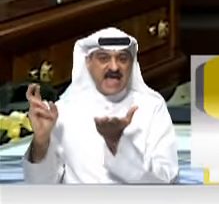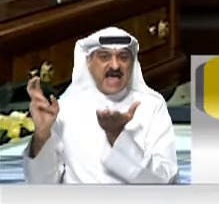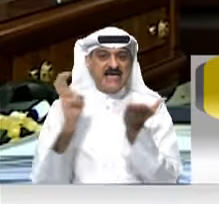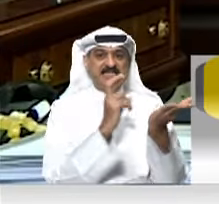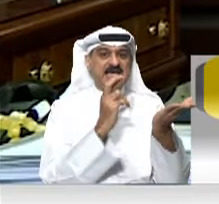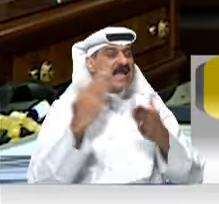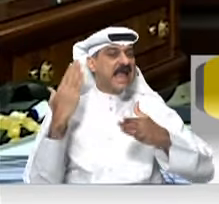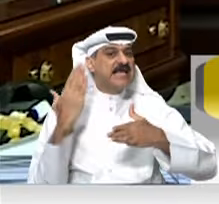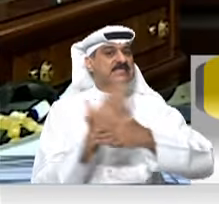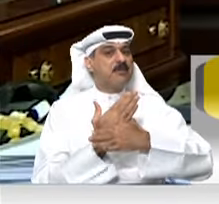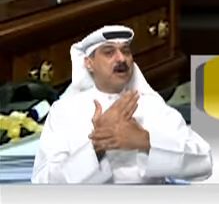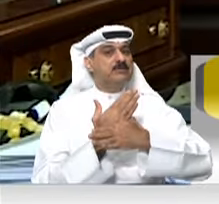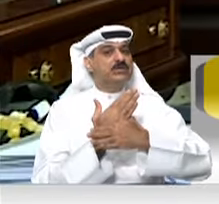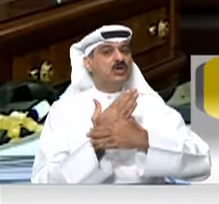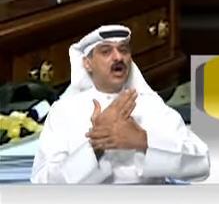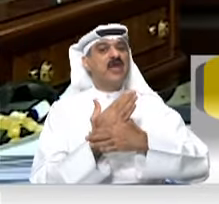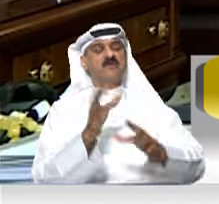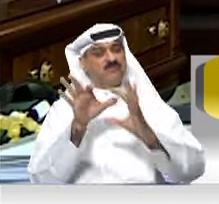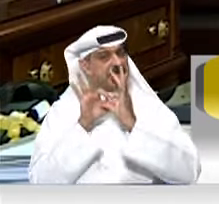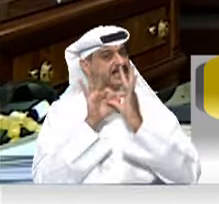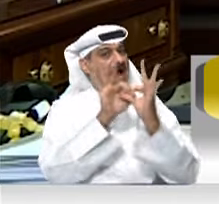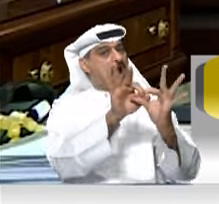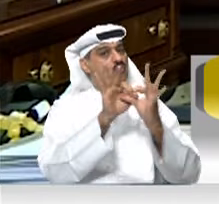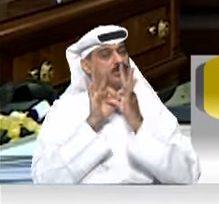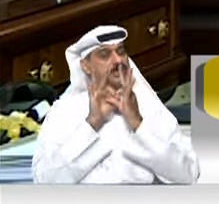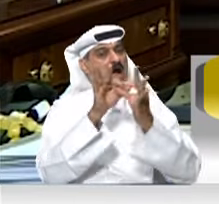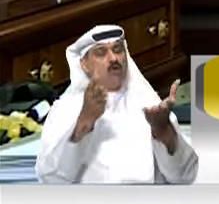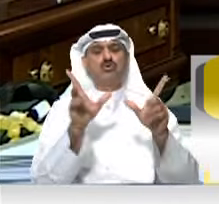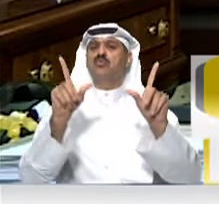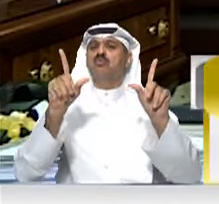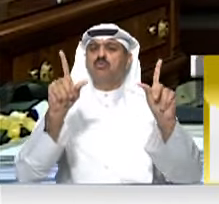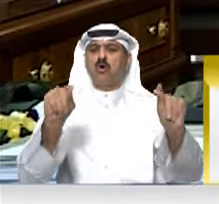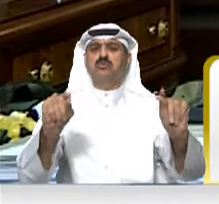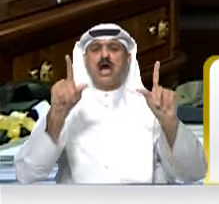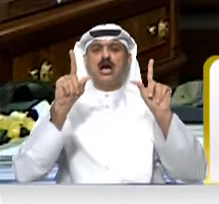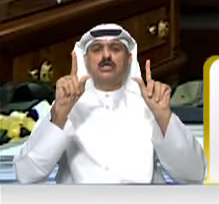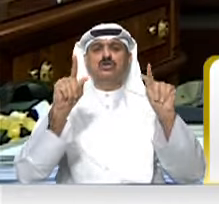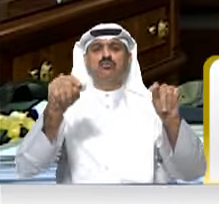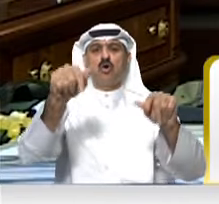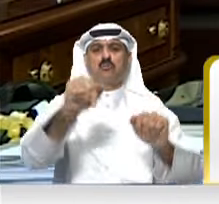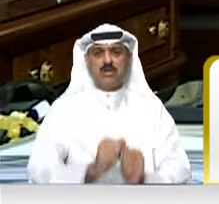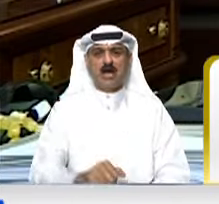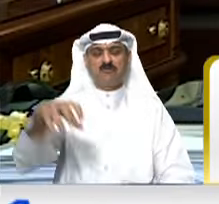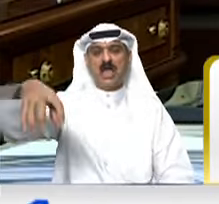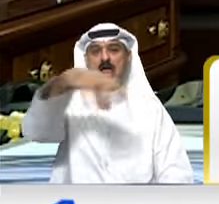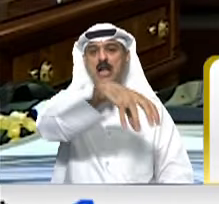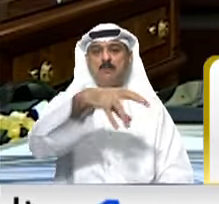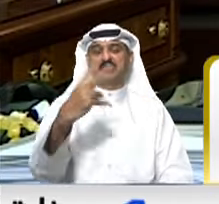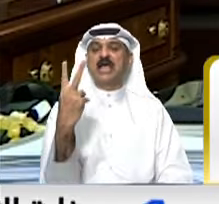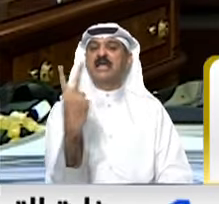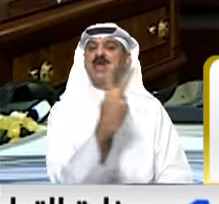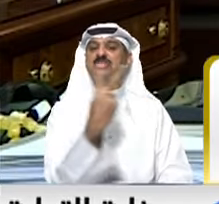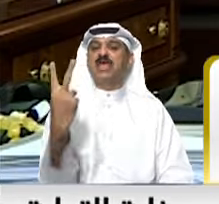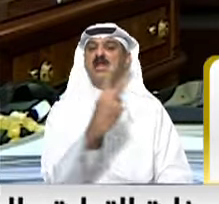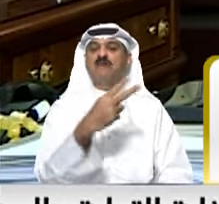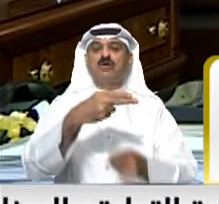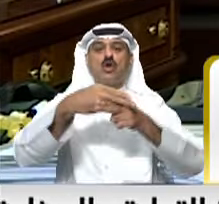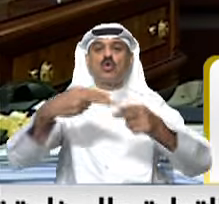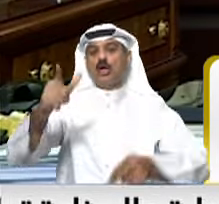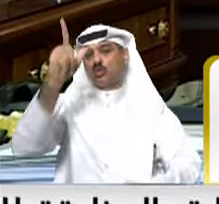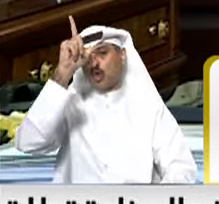تتويجا للعلاقات المتميزة التي تربط بين البلدين الشقيقين، التي